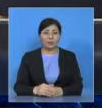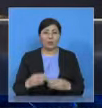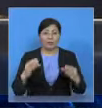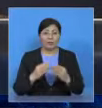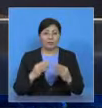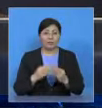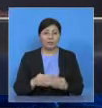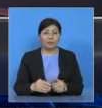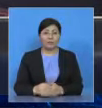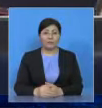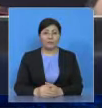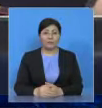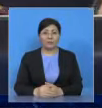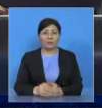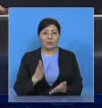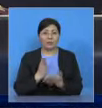1075 камер.